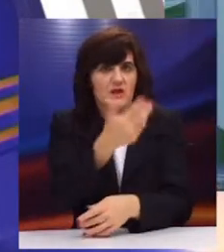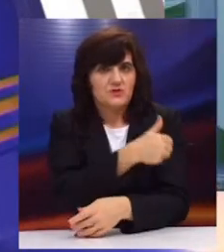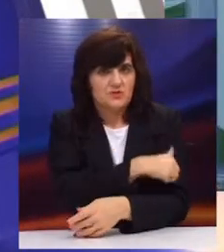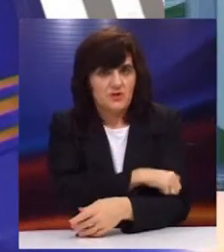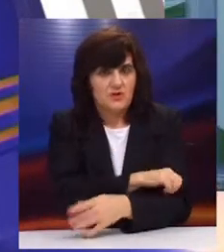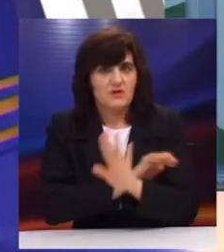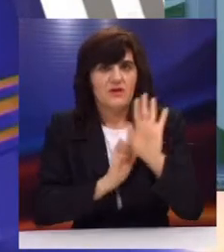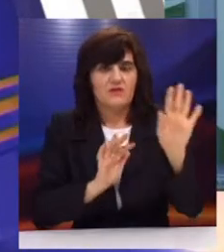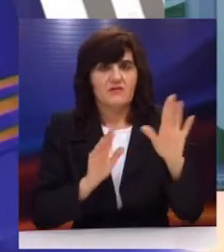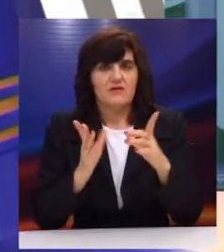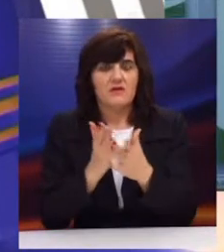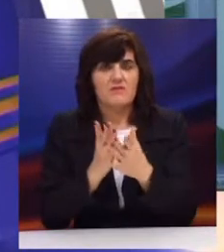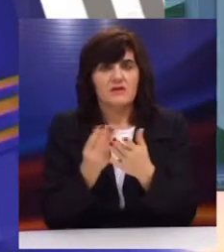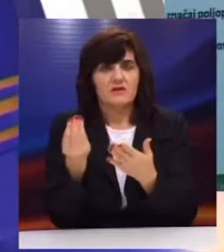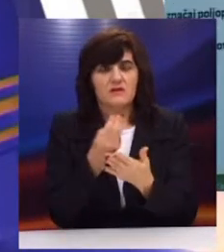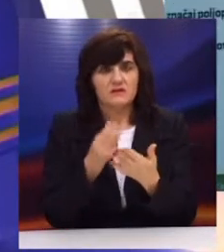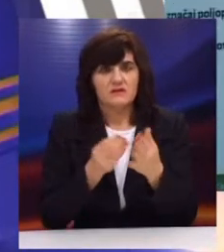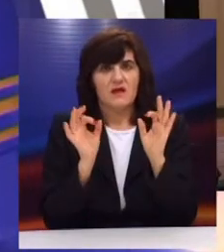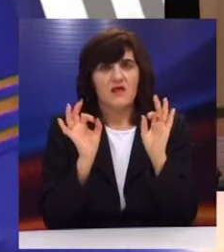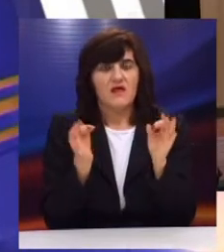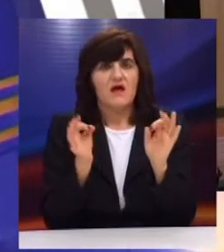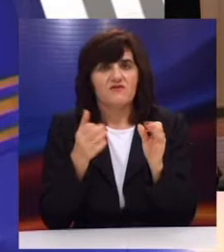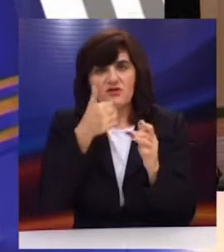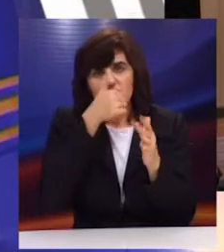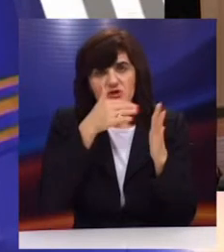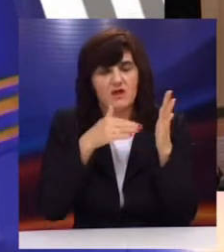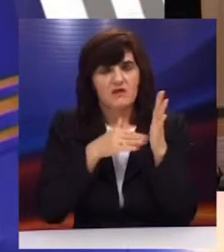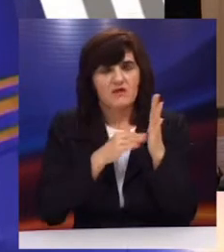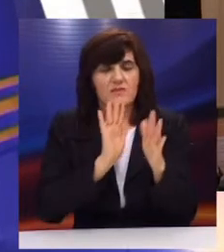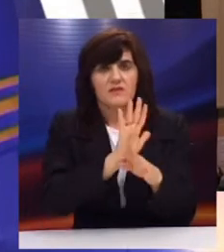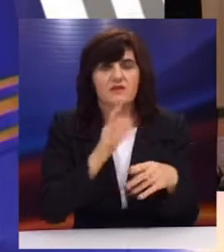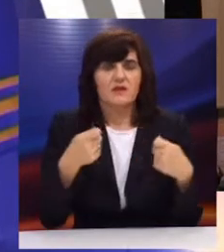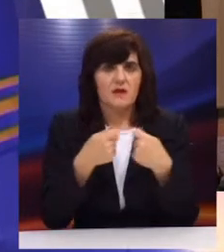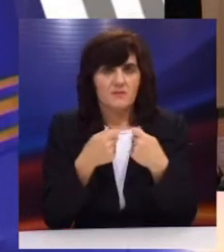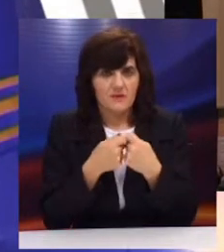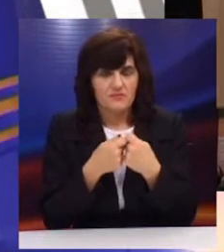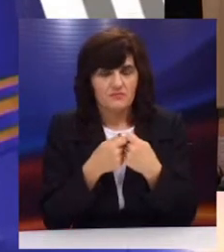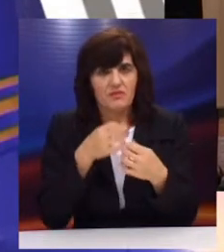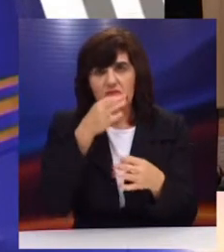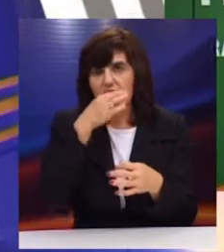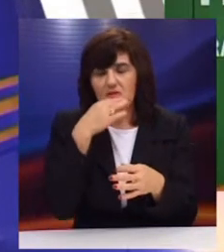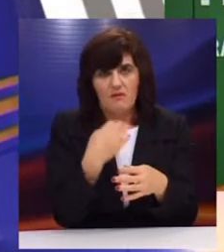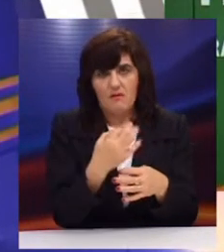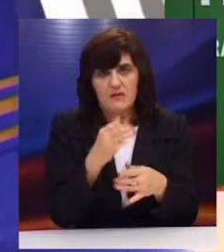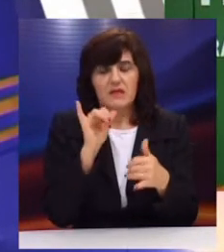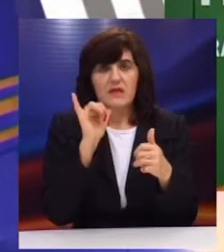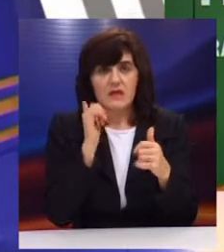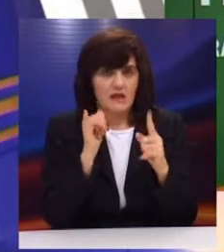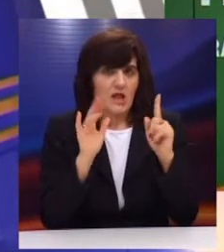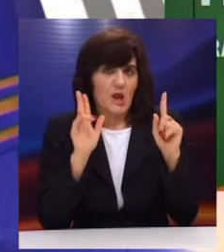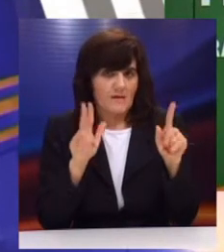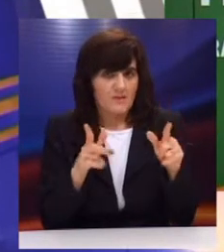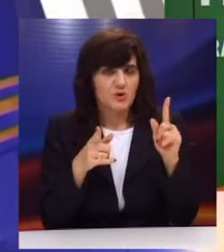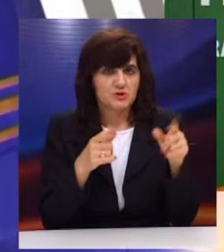nakon njenog usvajanja sledi izrada kvalitetnih programa potrebnih za njenu implementaciju. Na pitanje da li se realizacijom strategije